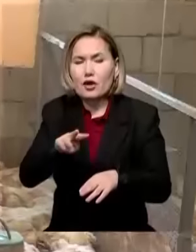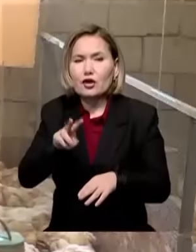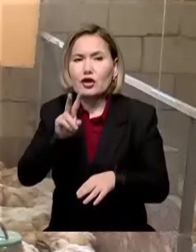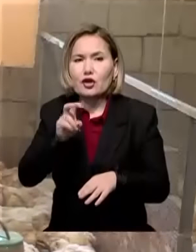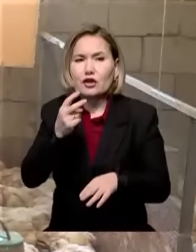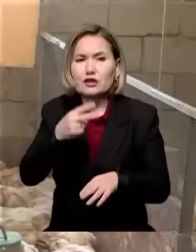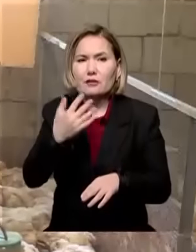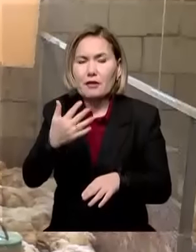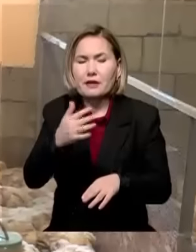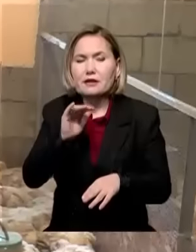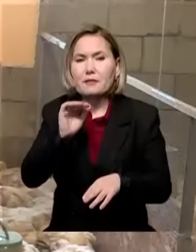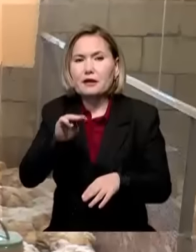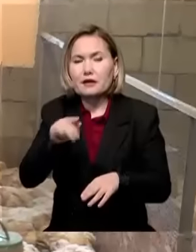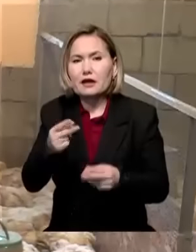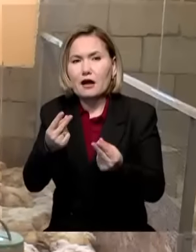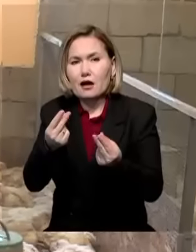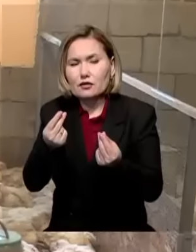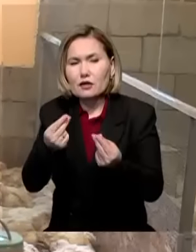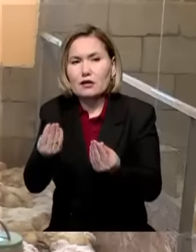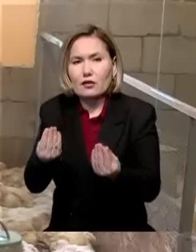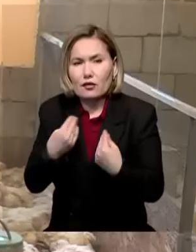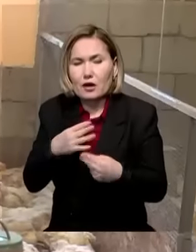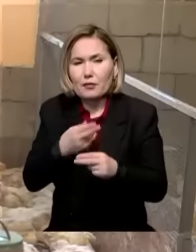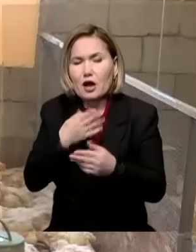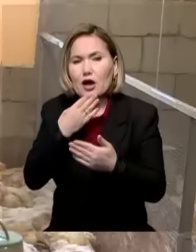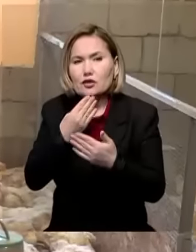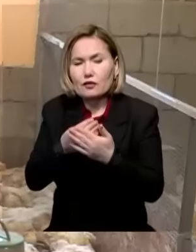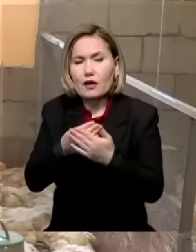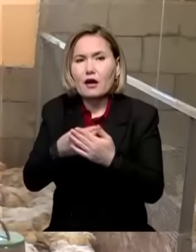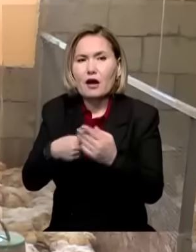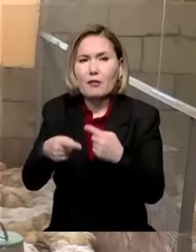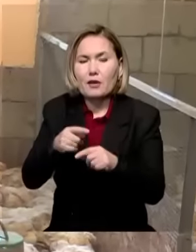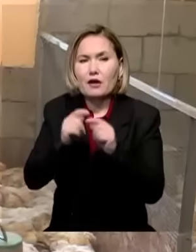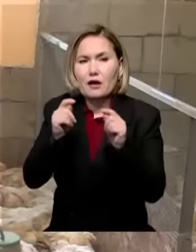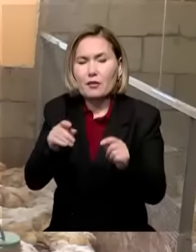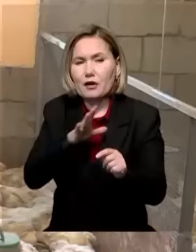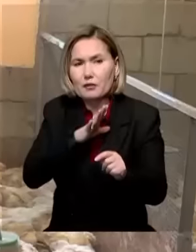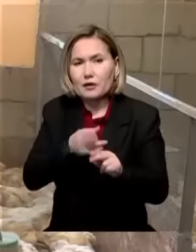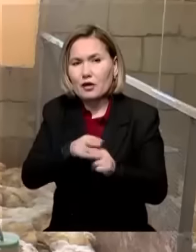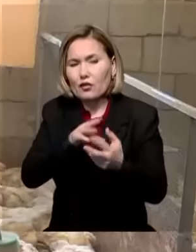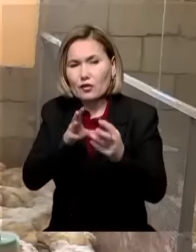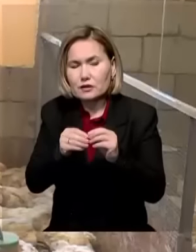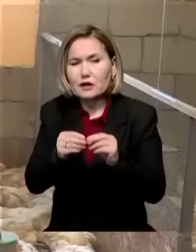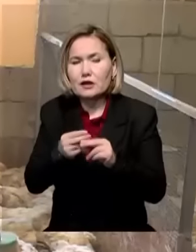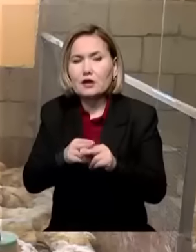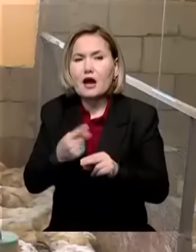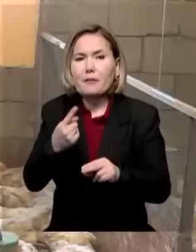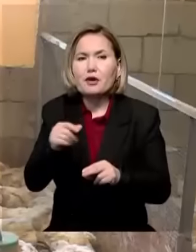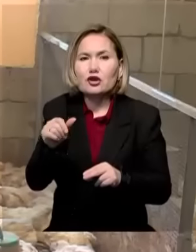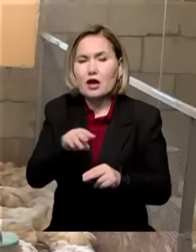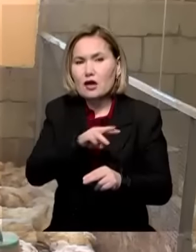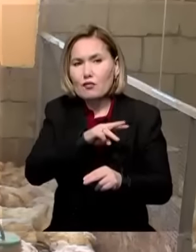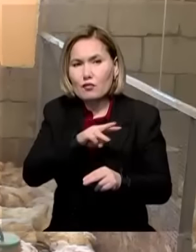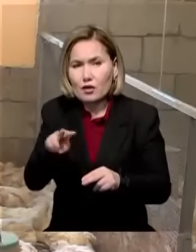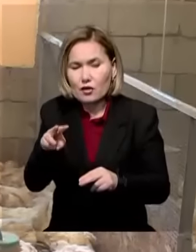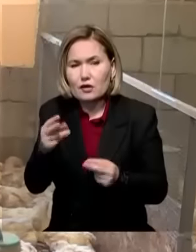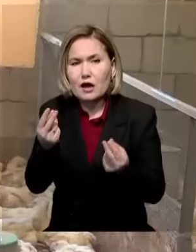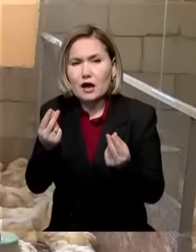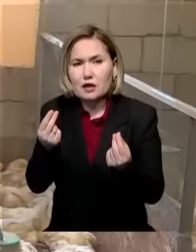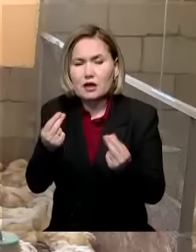1,225,000 теңге ұтып алдық мемлекеттік гранттан, жаңағы өз қаражатымнан мен 300,000 теңге қостым. Сонымен 1,5 миллион қаражатқа жаңағы